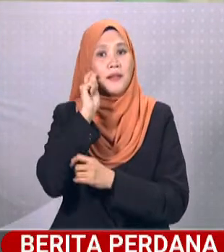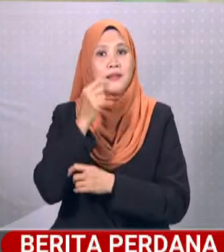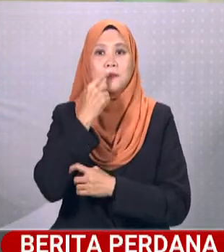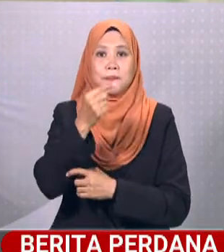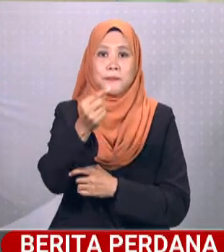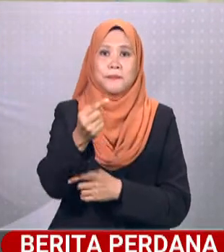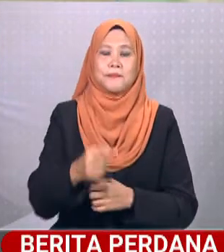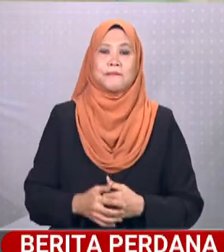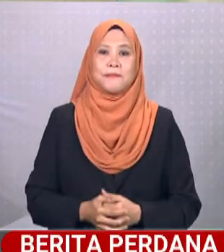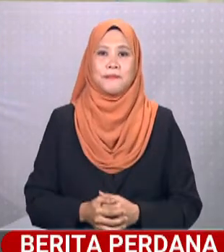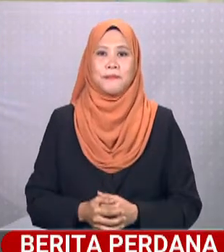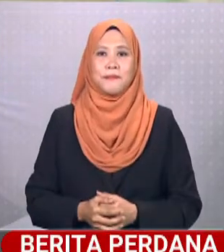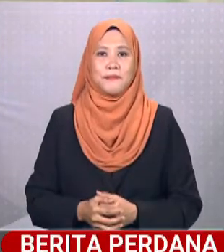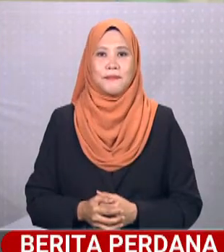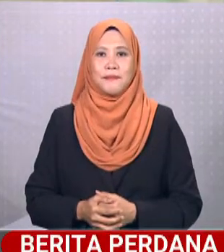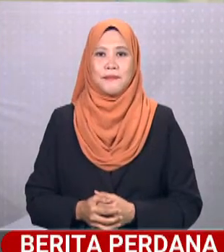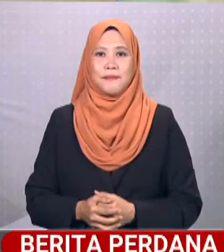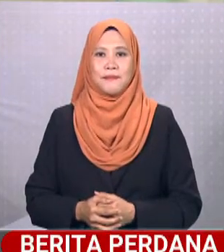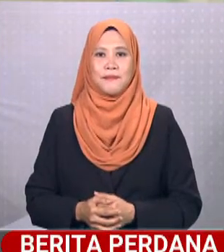tadi.